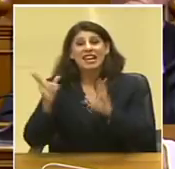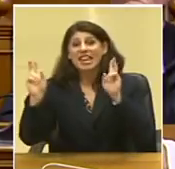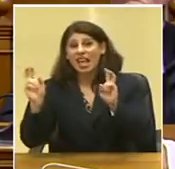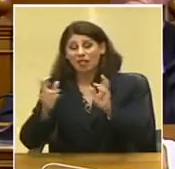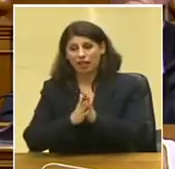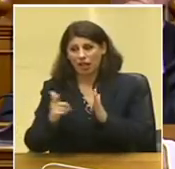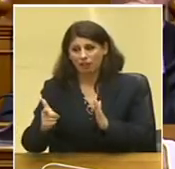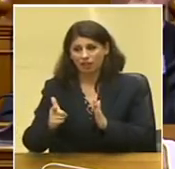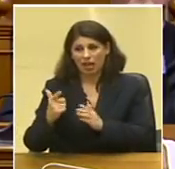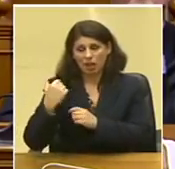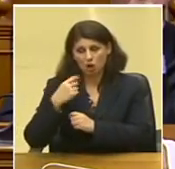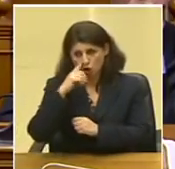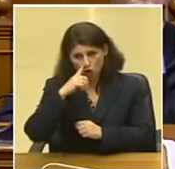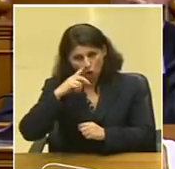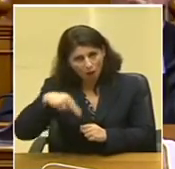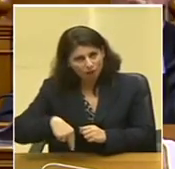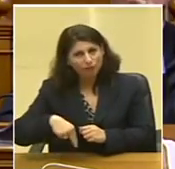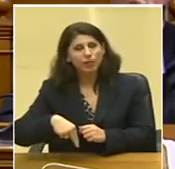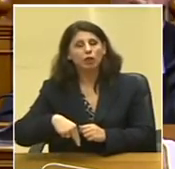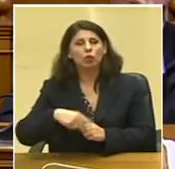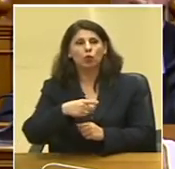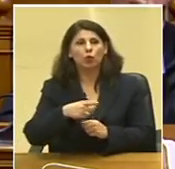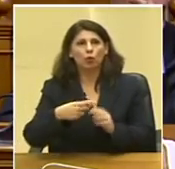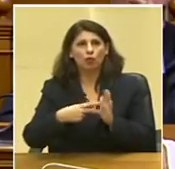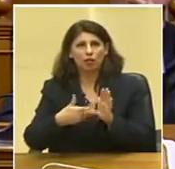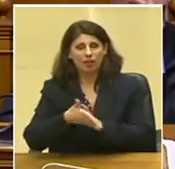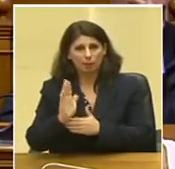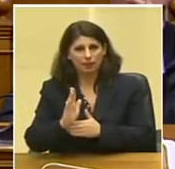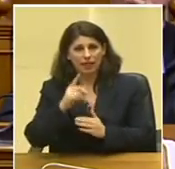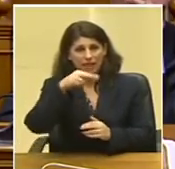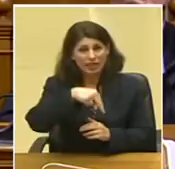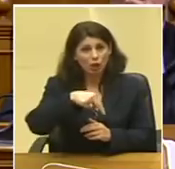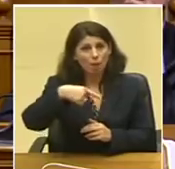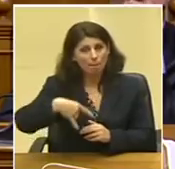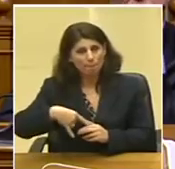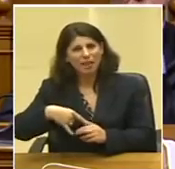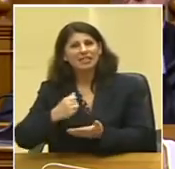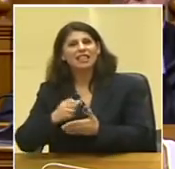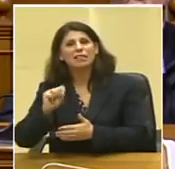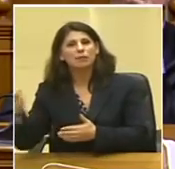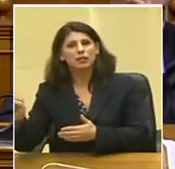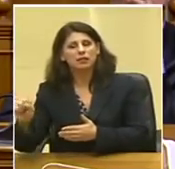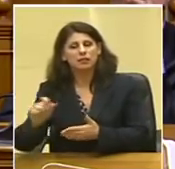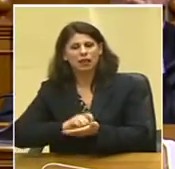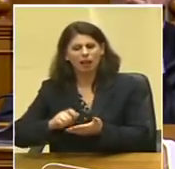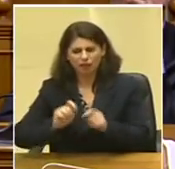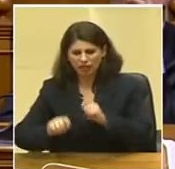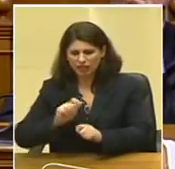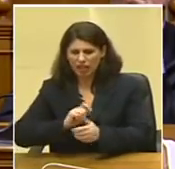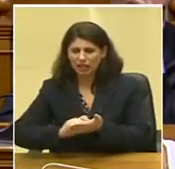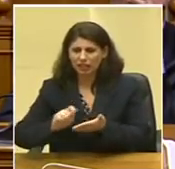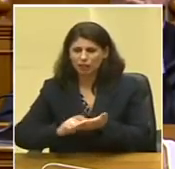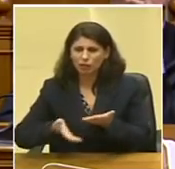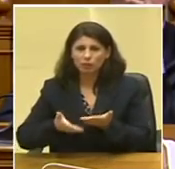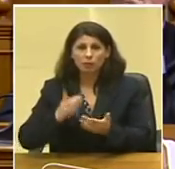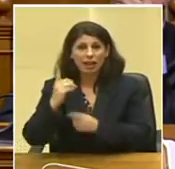17/11/2015, ο Νίκος Παπάς και ο Χρήστος Σπίρτζης έχουν στήσει γραφείο διευθετήσεων και εξυπηρετήσεων